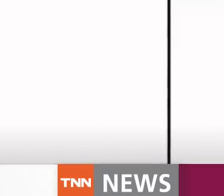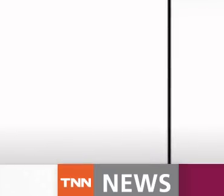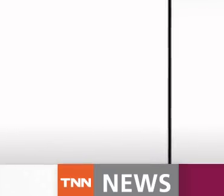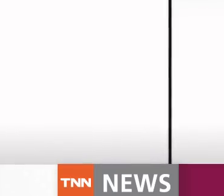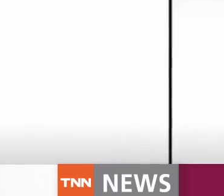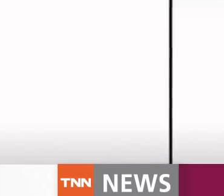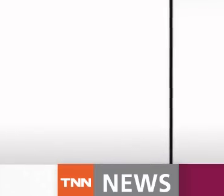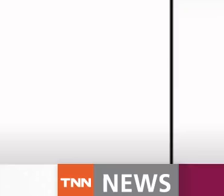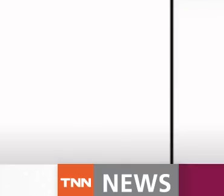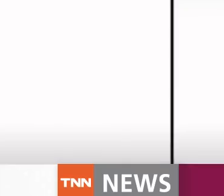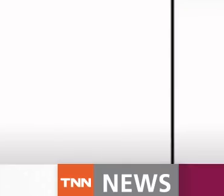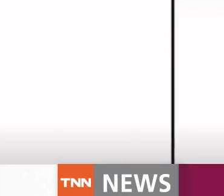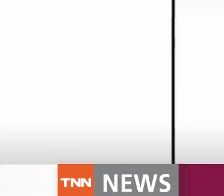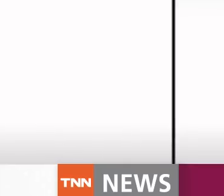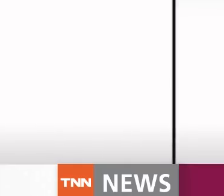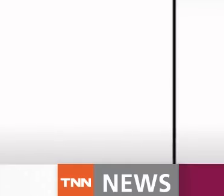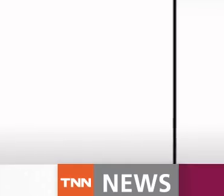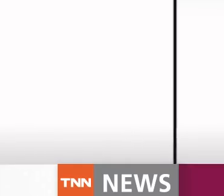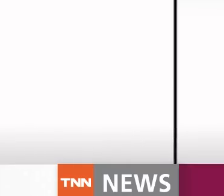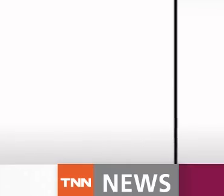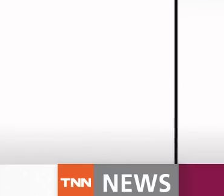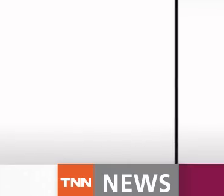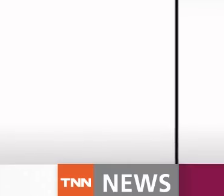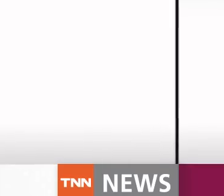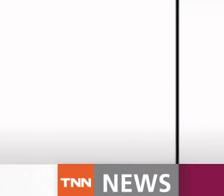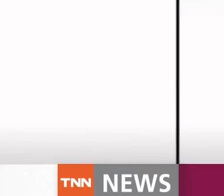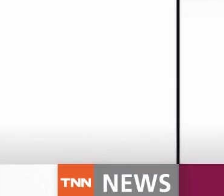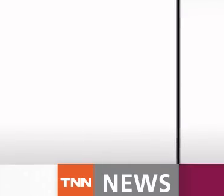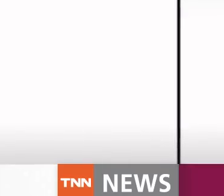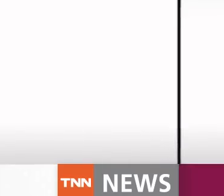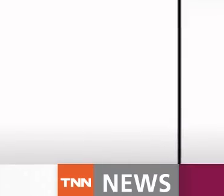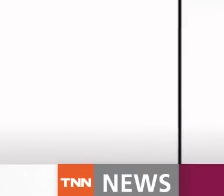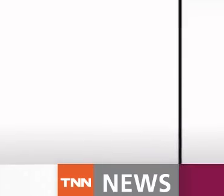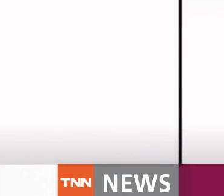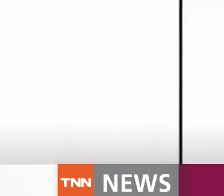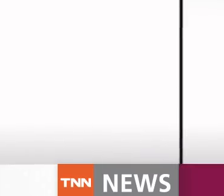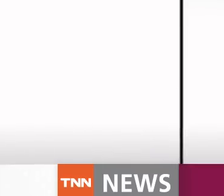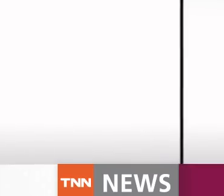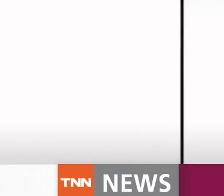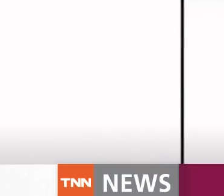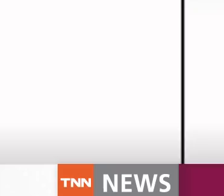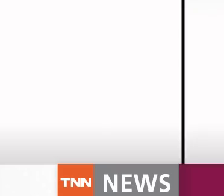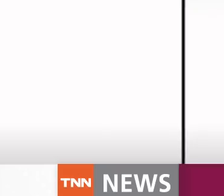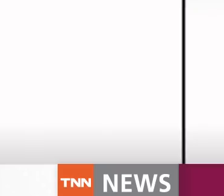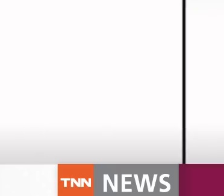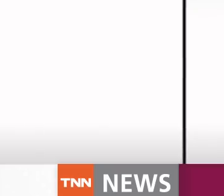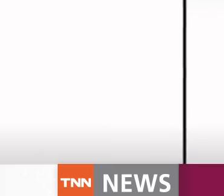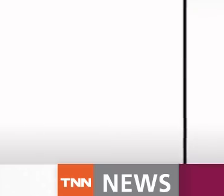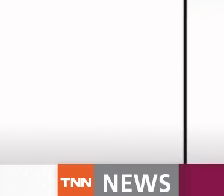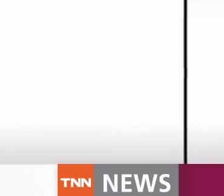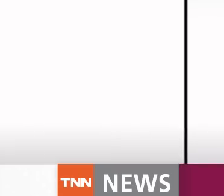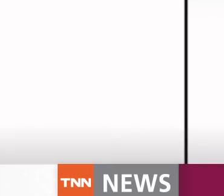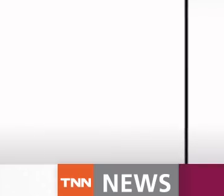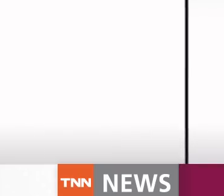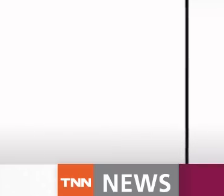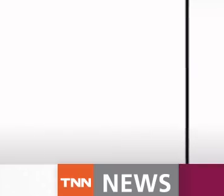ยไขมันในเลือดสูงส่วนปัจจัยเสี่ยงที่ทำให้เกิดการติดเชื้อมากที่สุดก็คือจากคนในครอบครัวรองลงมาก็คือติดจากเพื่อนร่วม